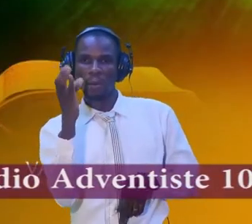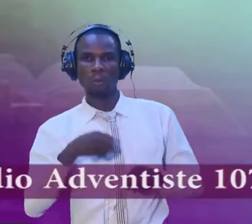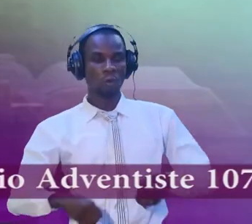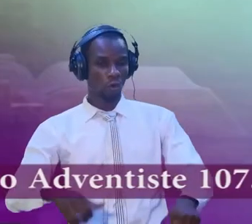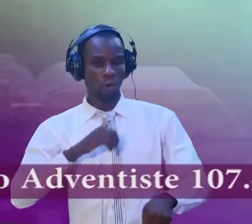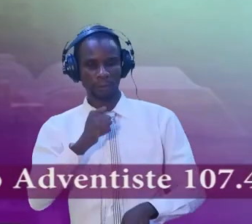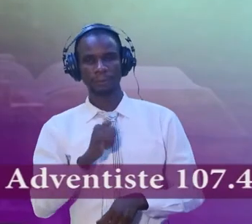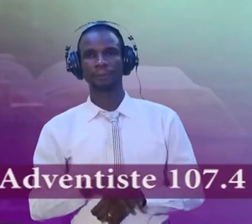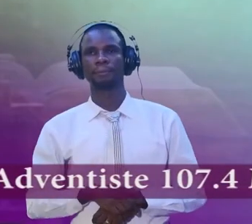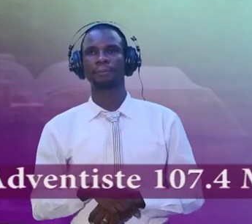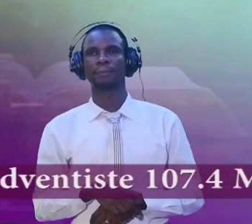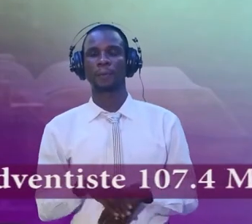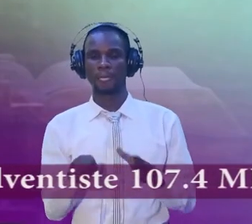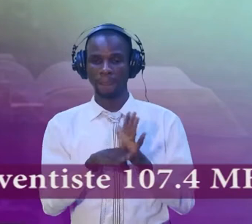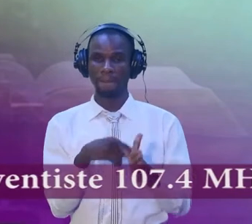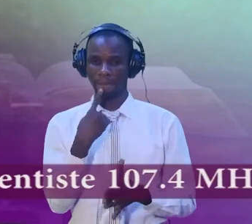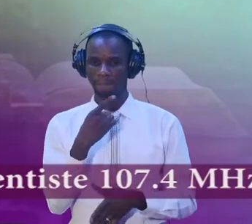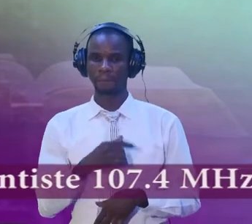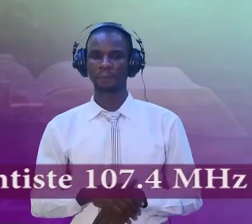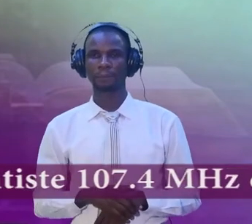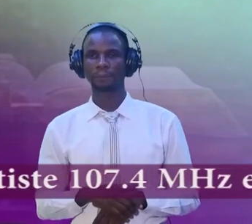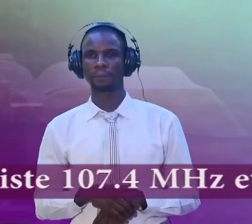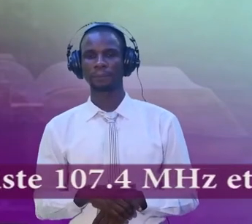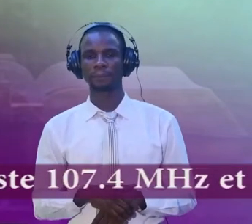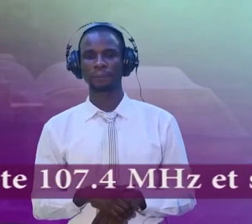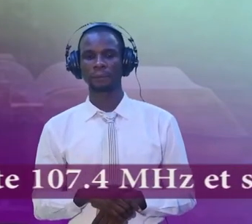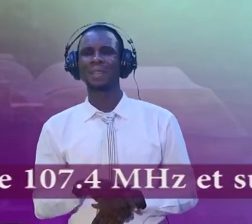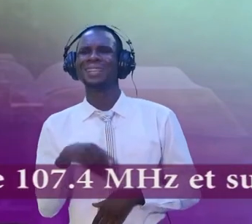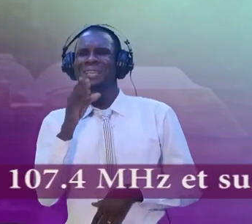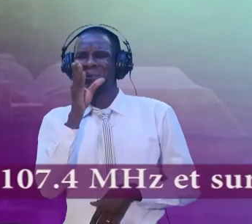hakuka hamtakufa. Mwanzo 3:4.